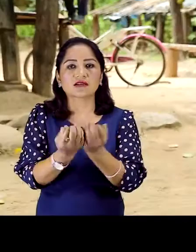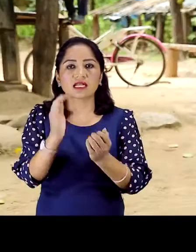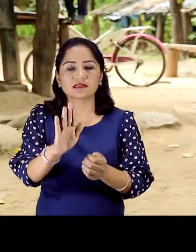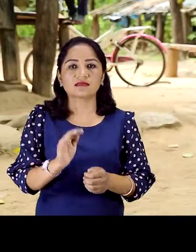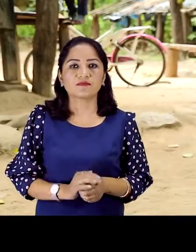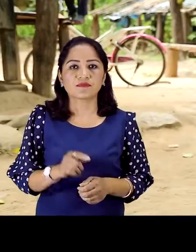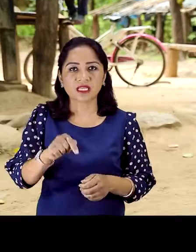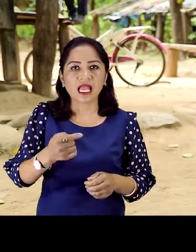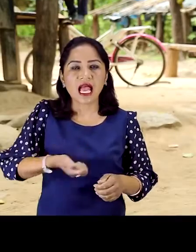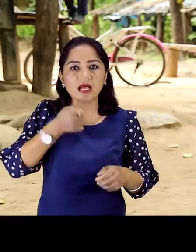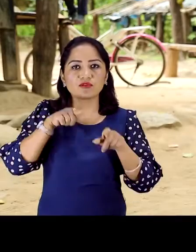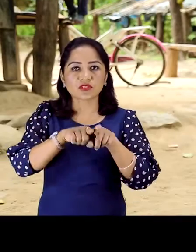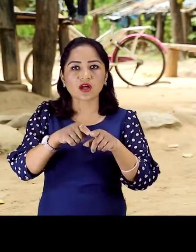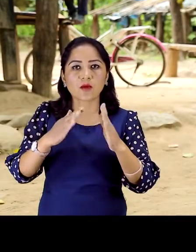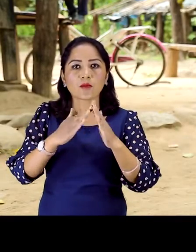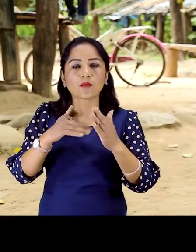का छन।